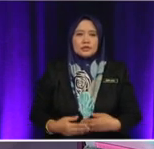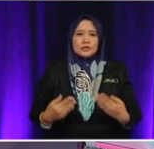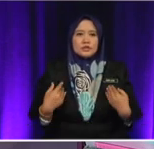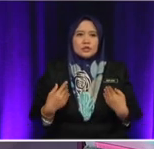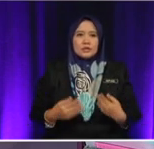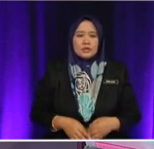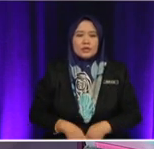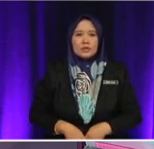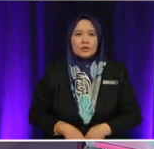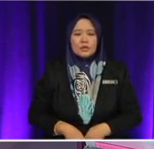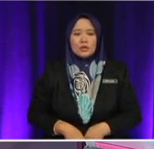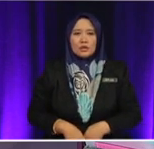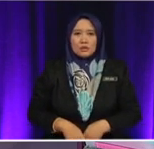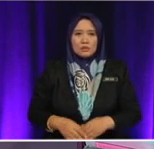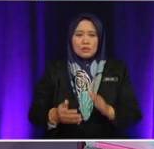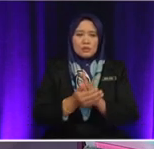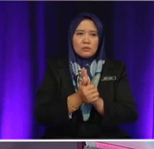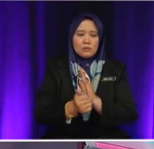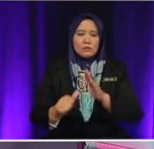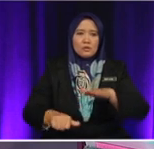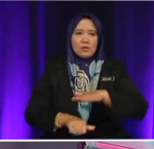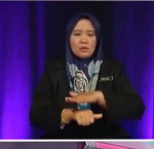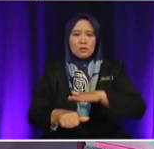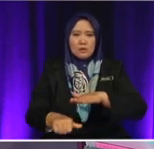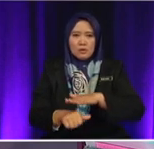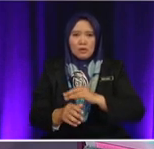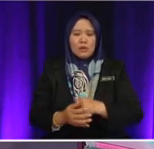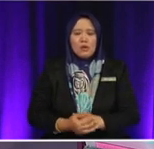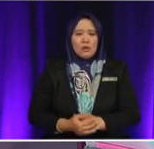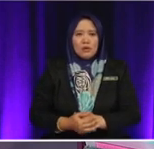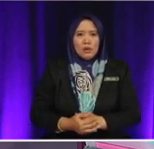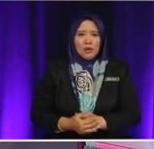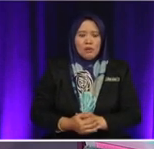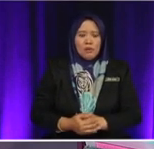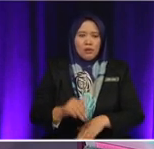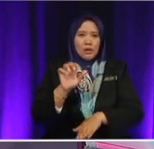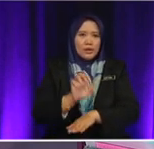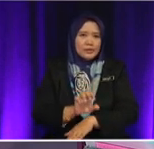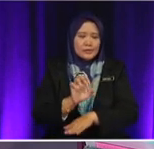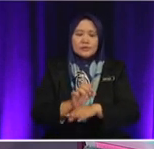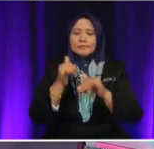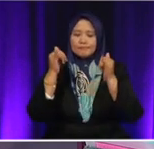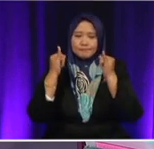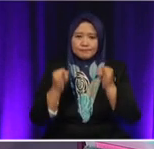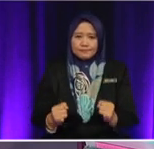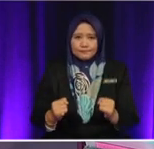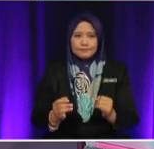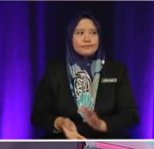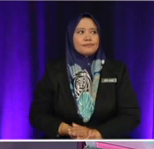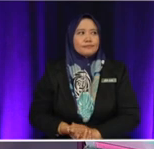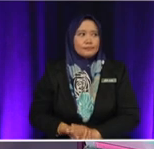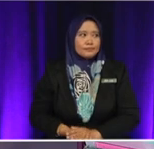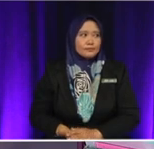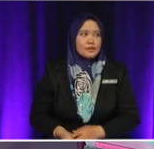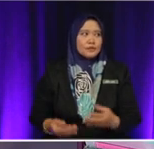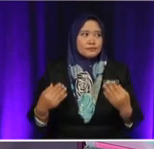kemahiran asas keusahawanan individu, yang mana ada empat tadi, iaitu yang pertama kemahiran berfikir, ada dua perkara, kreatif dan